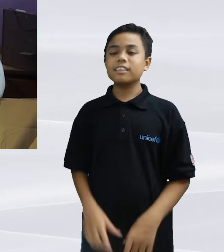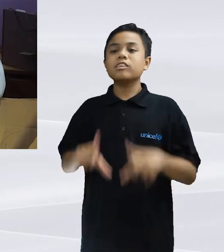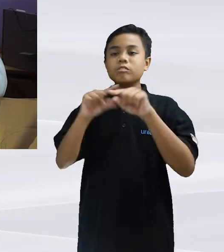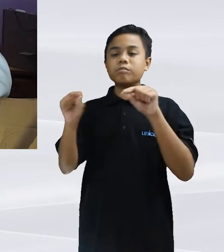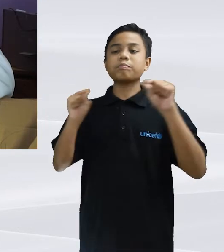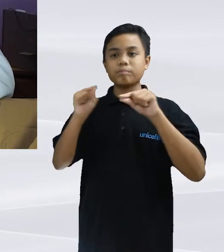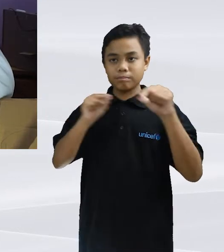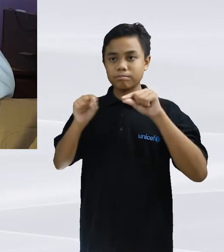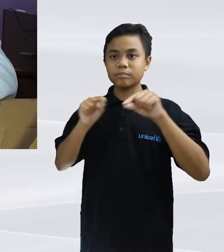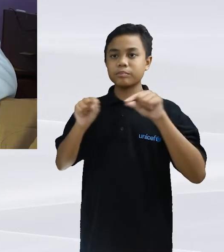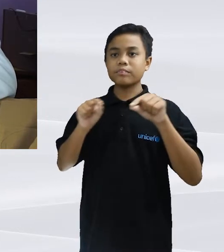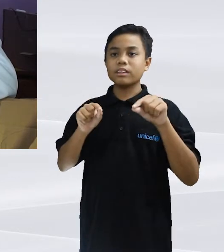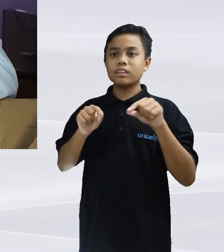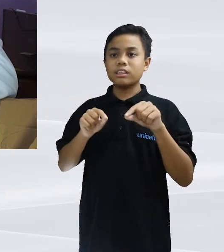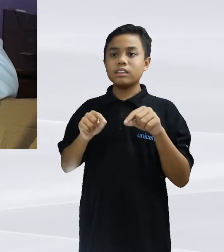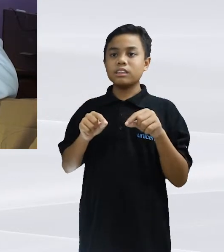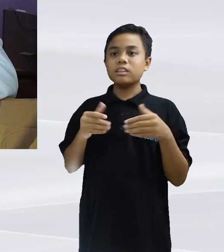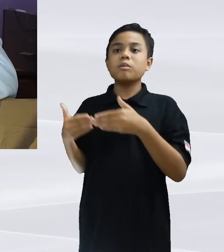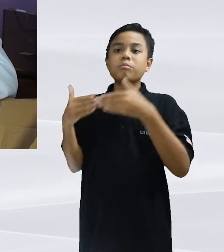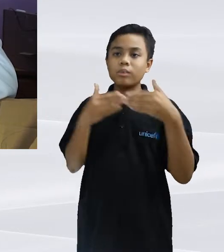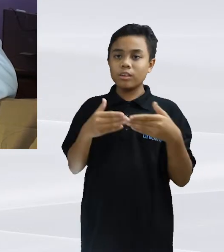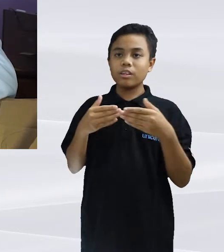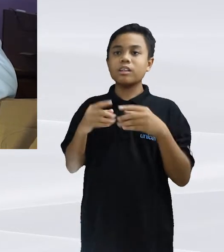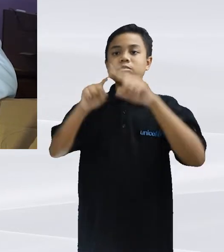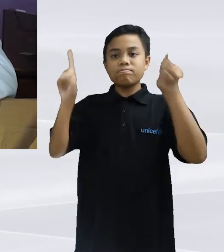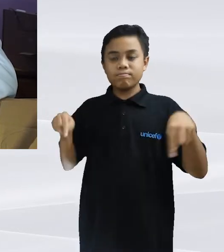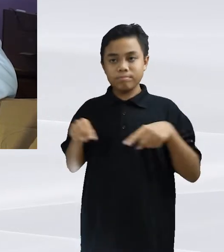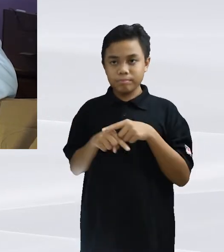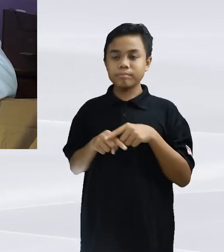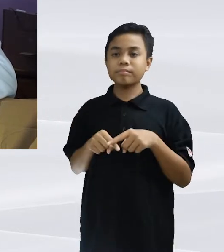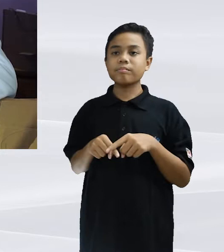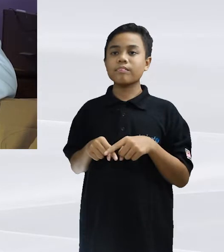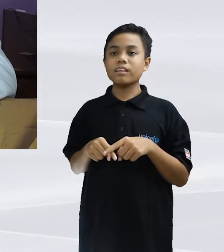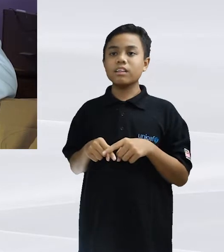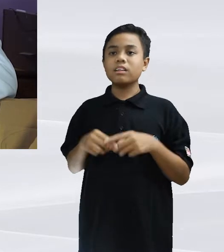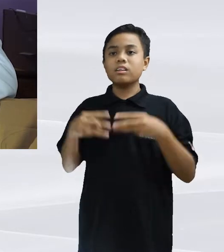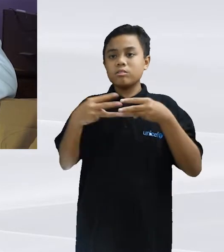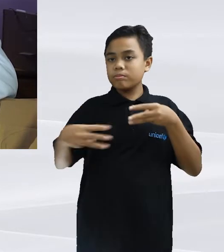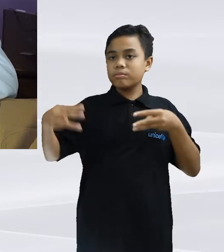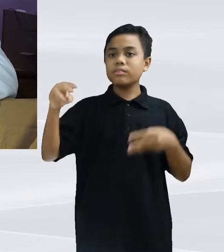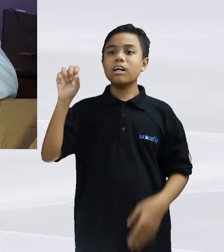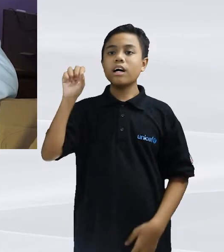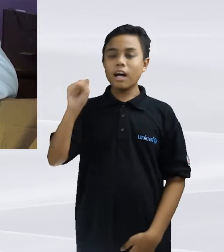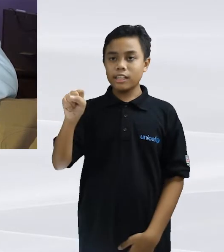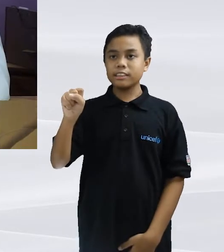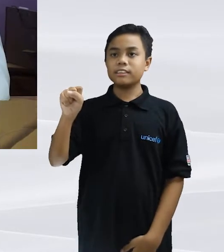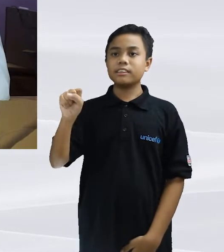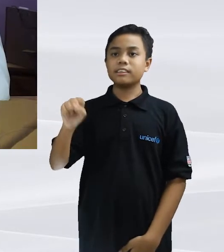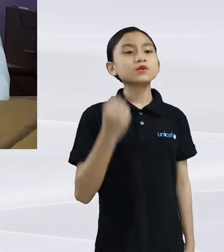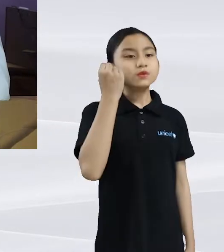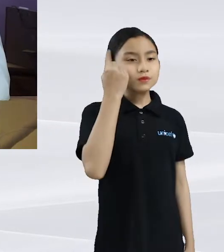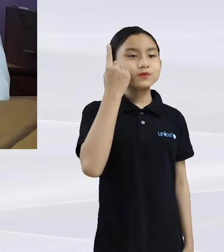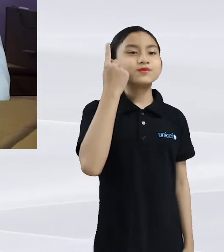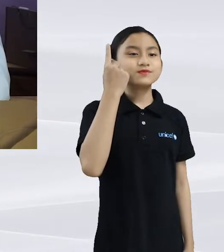Servo motor akan dapat tenaga daripada papan pengembangan dan kemudiannya mendapat isyarat pusingan melalui wayar S.